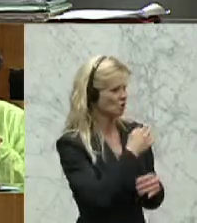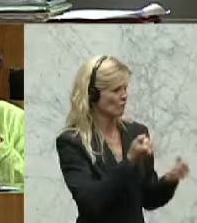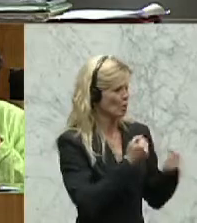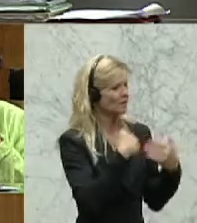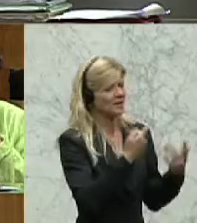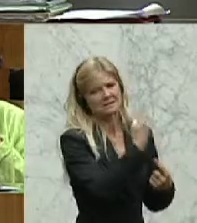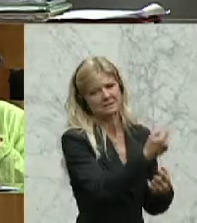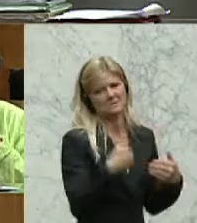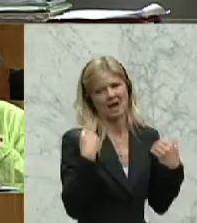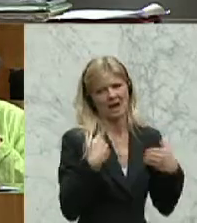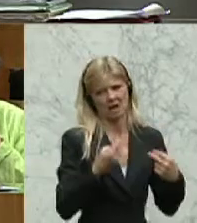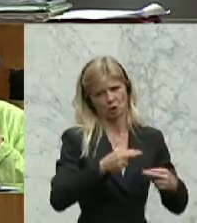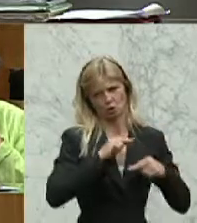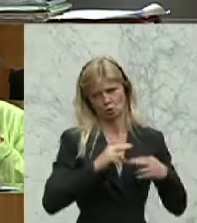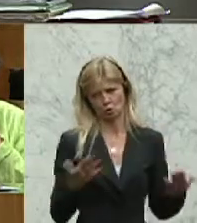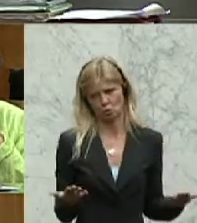sagen